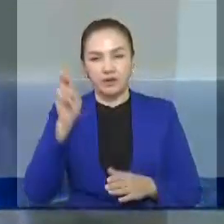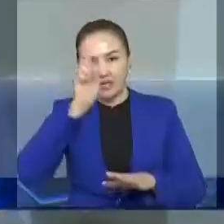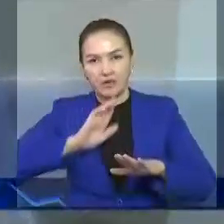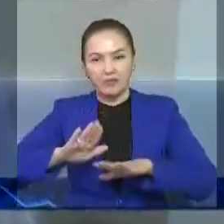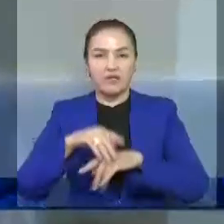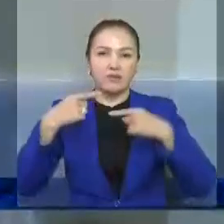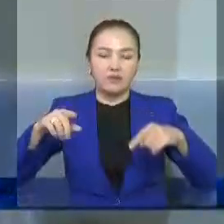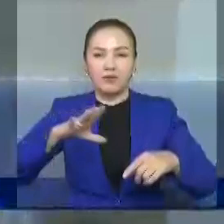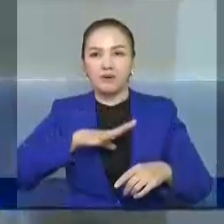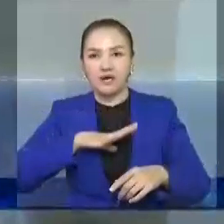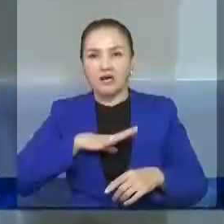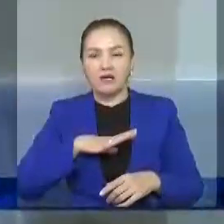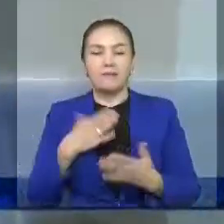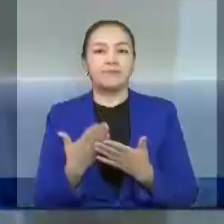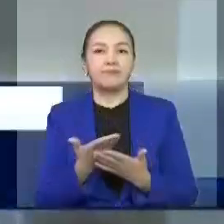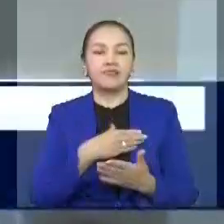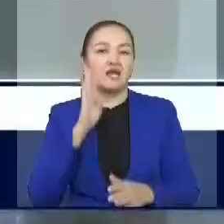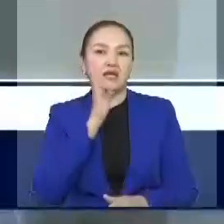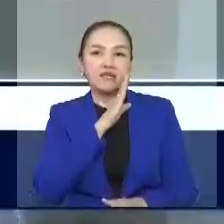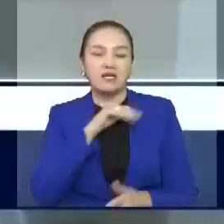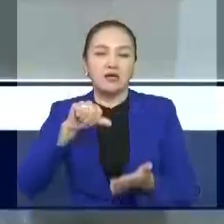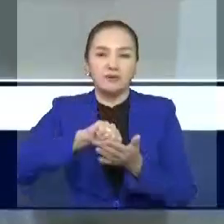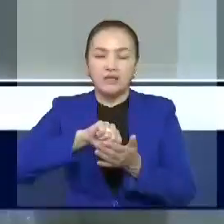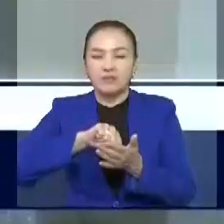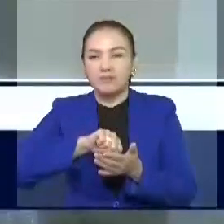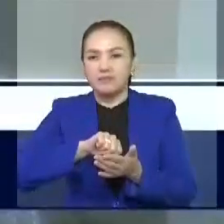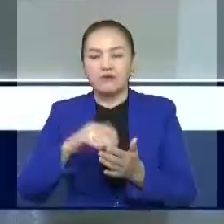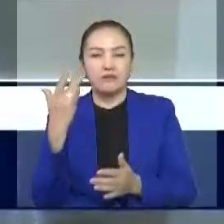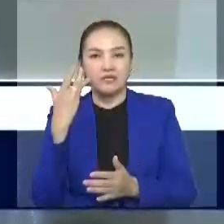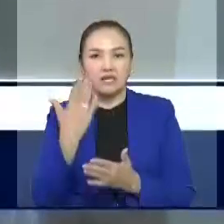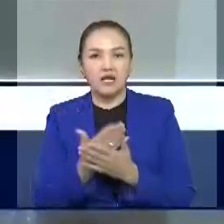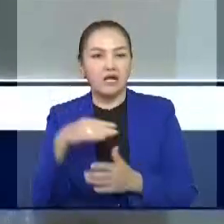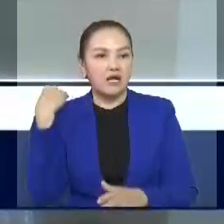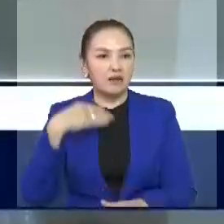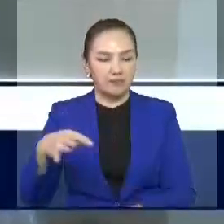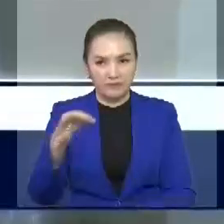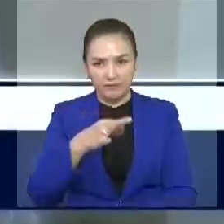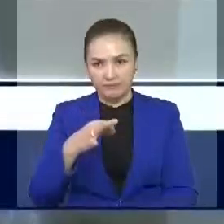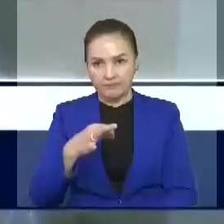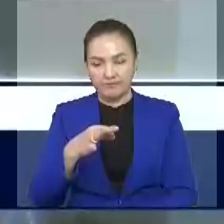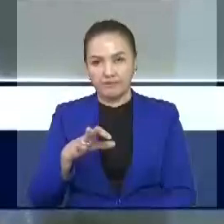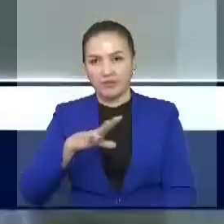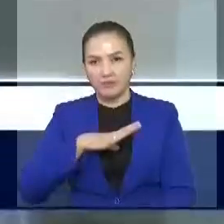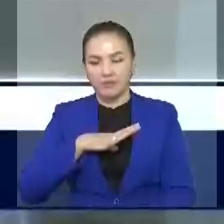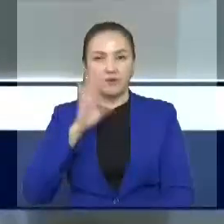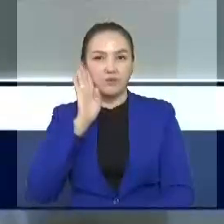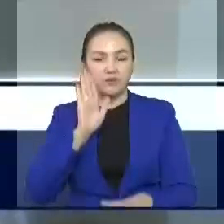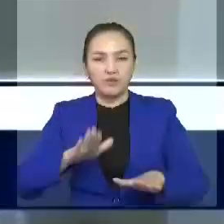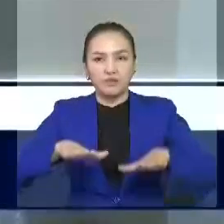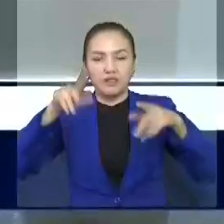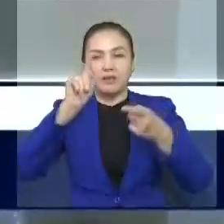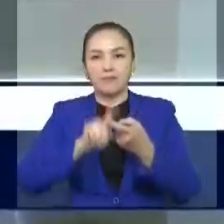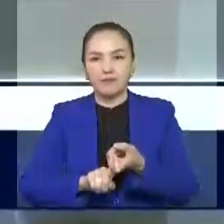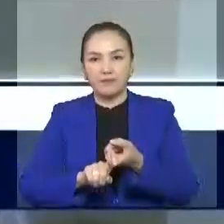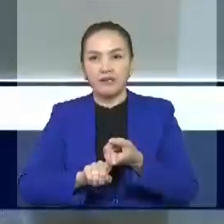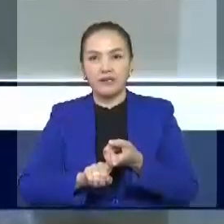әртүрлі нәубетке қарсы бізде аналар қалыс қалмаймыз. Соның бірі Ақтөбе облысында болған су тасқынына